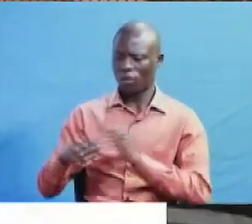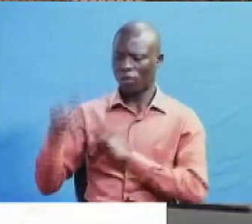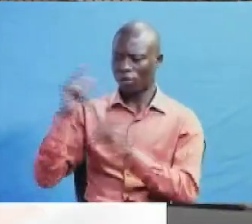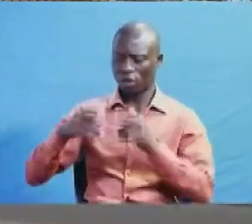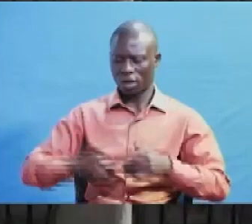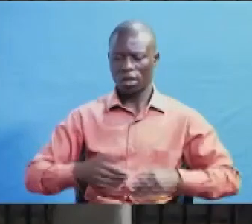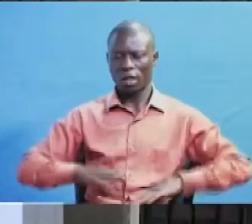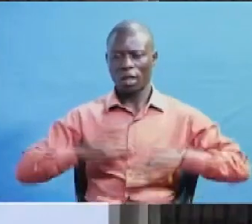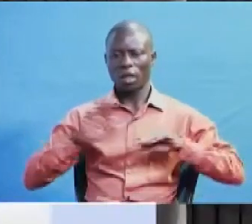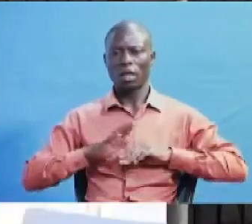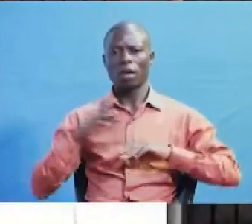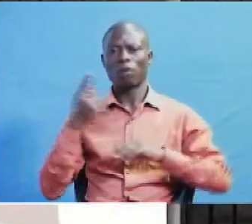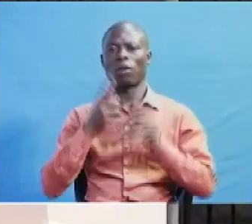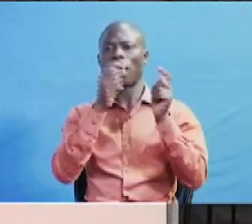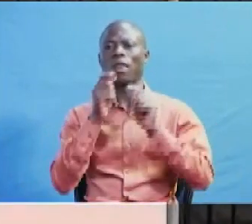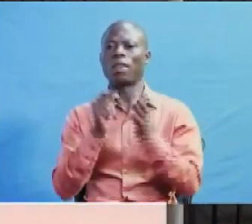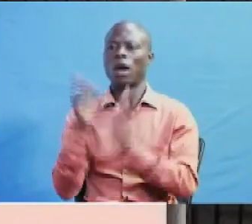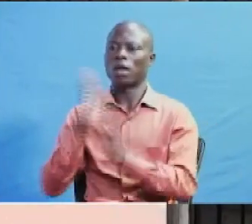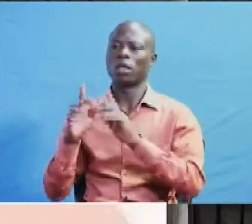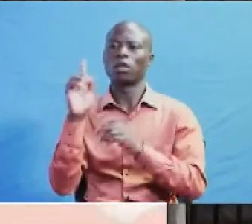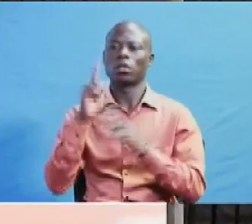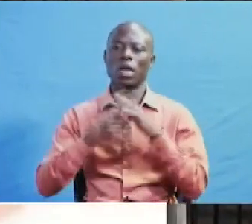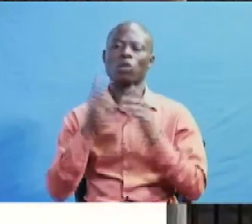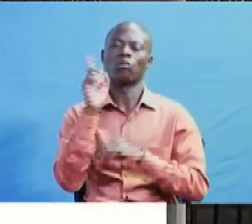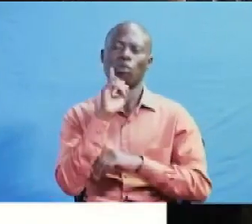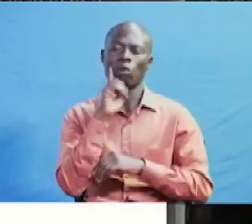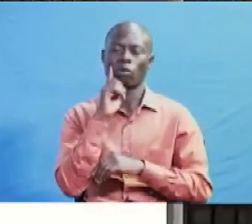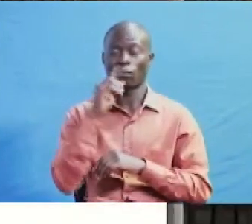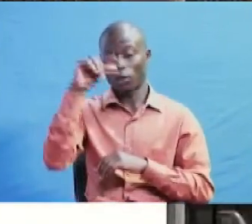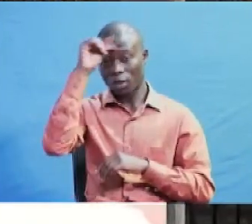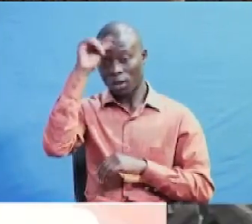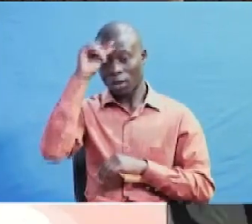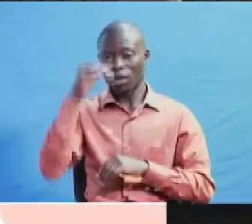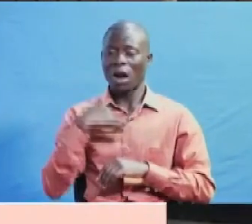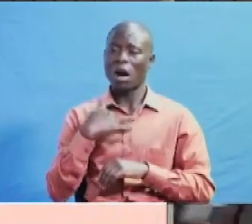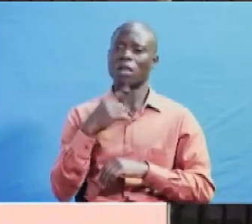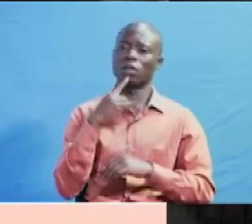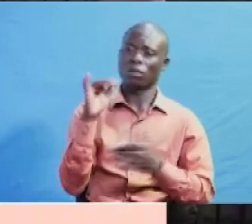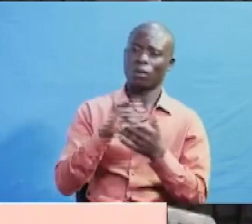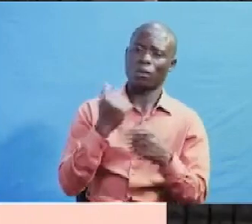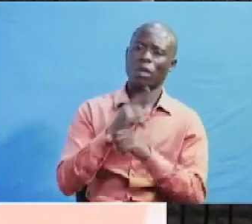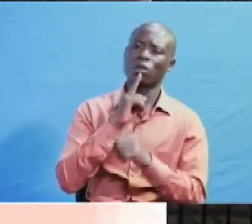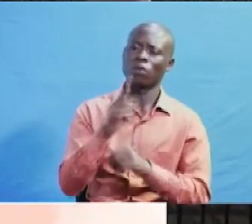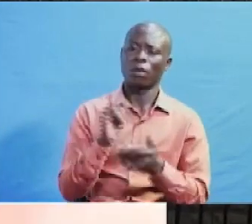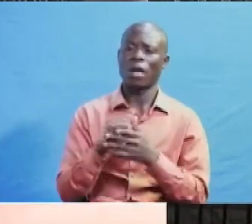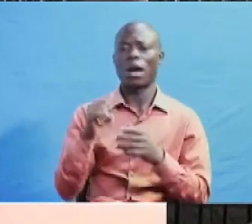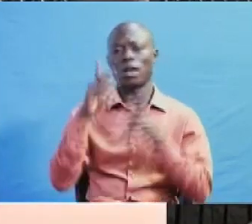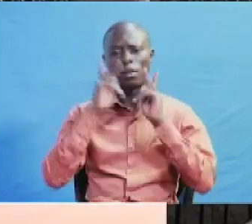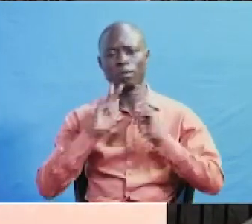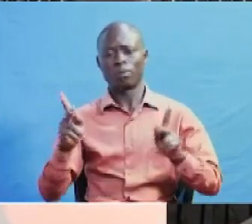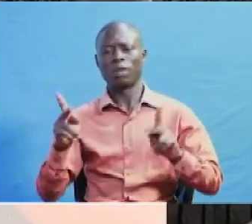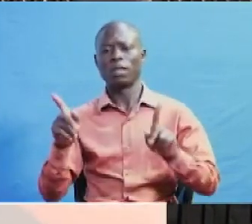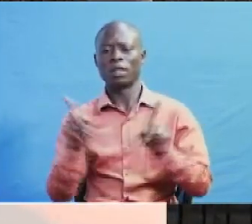Z na maandamano yanayotarajiwa kuanza tena kesho, serikali imechukua hatua za kuhakikisha amani itadumishwa